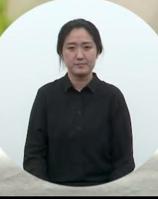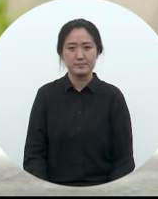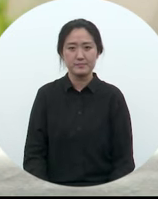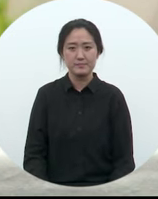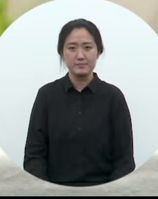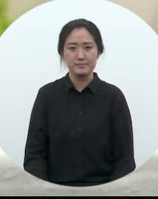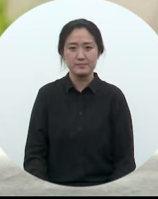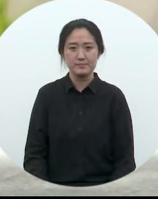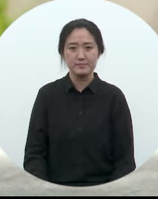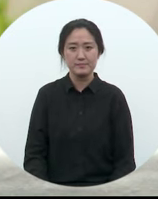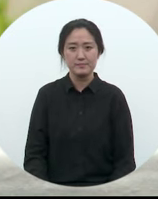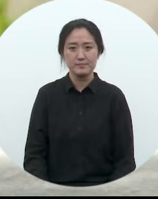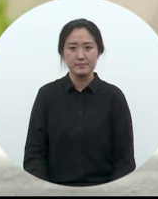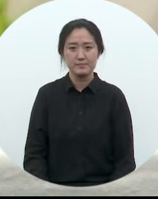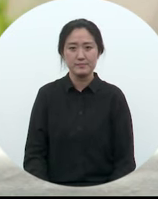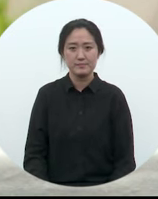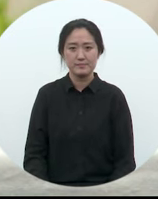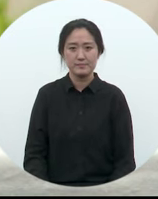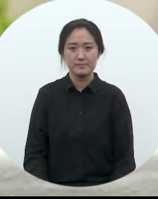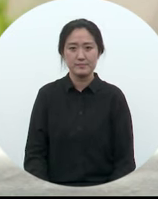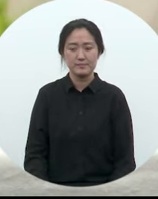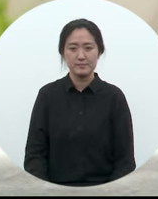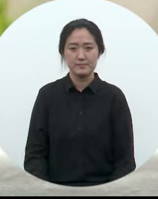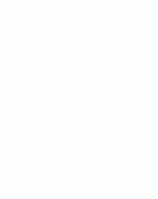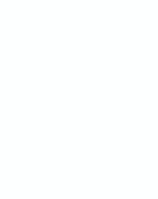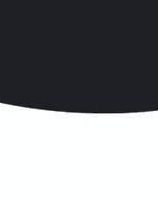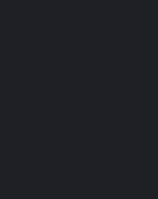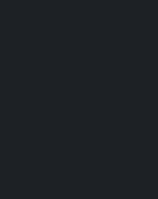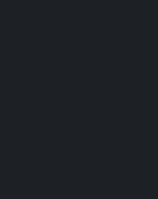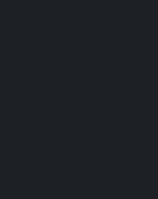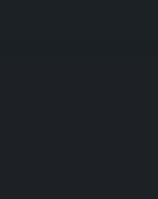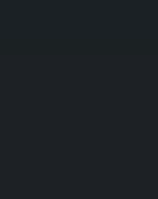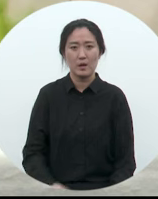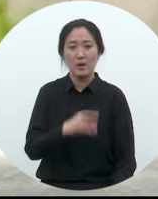각도를 무너뜨릴 수 있다라는 얘기를 드리고 싶습니다.